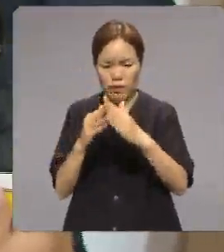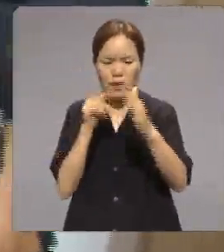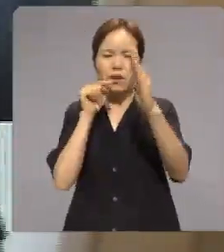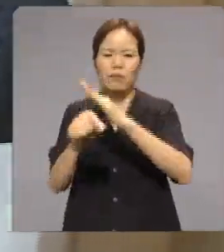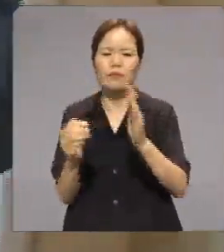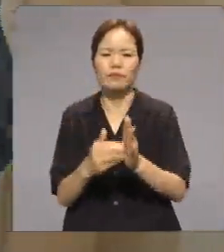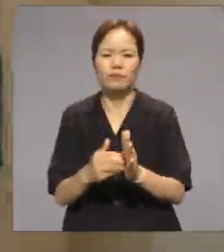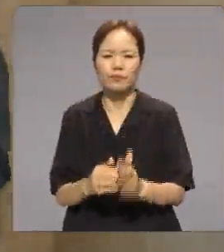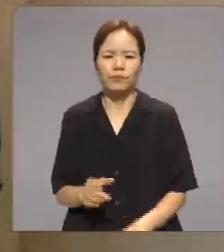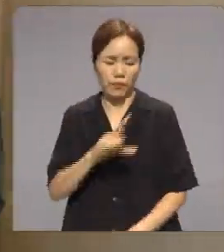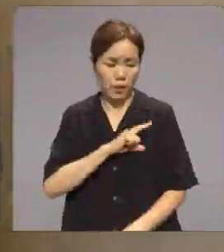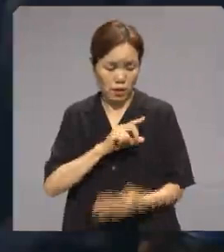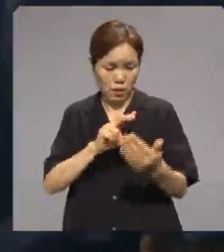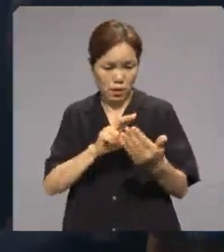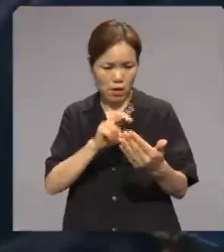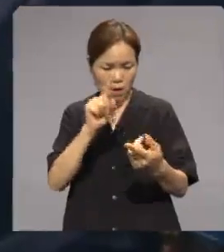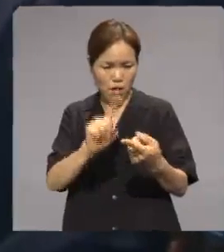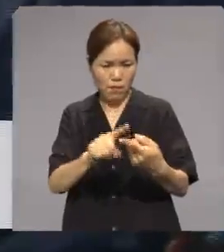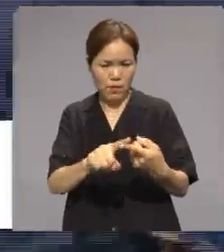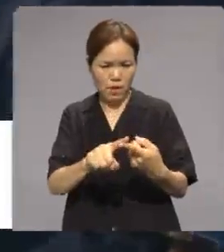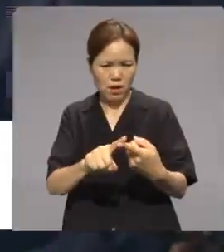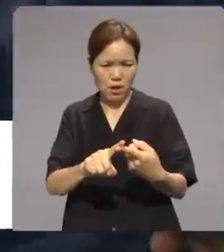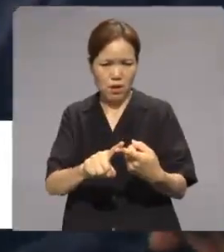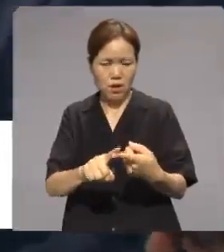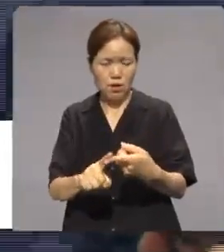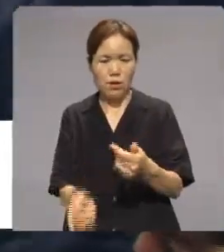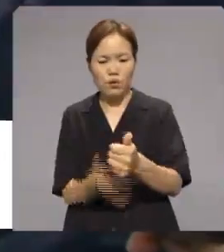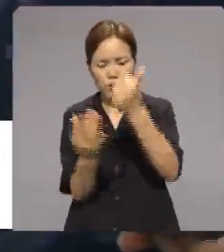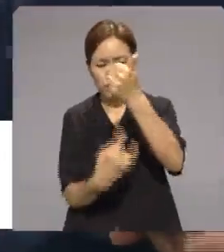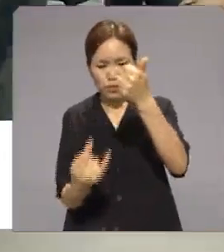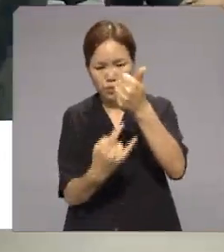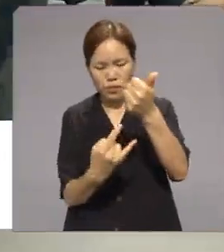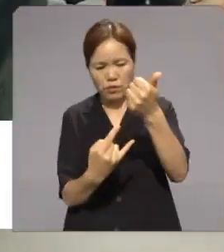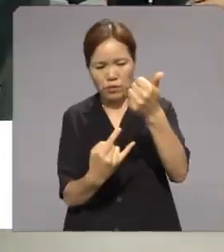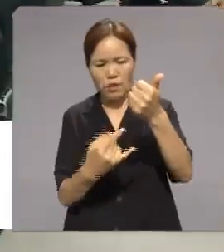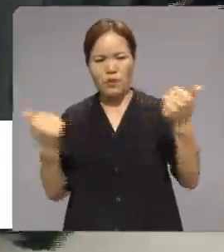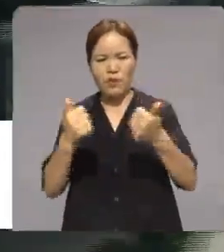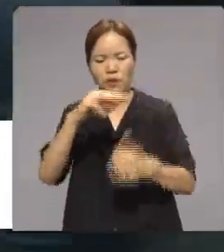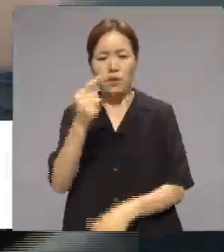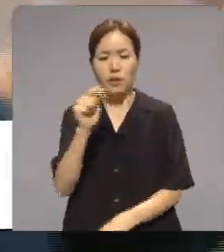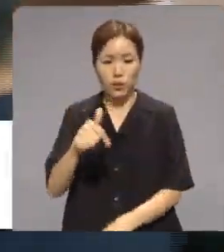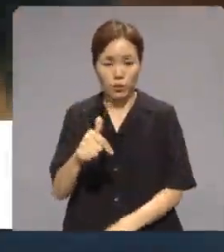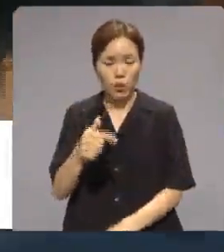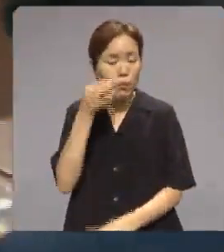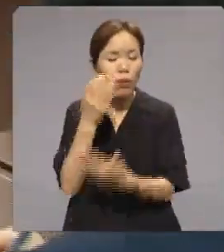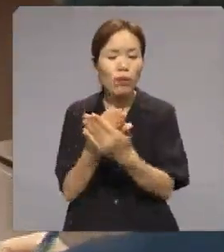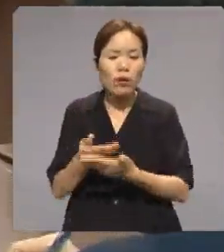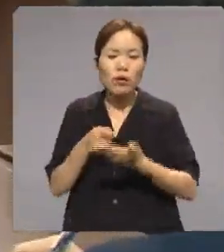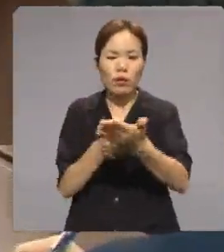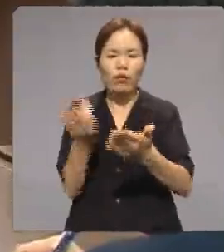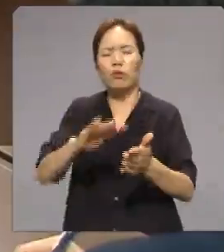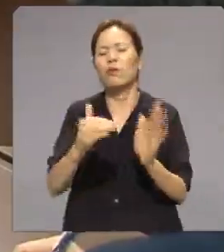찾았습니다 이름이 가려지지 않은 임원추천위원회 회의 열람 등을 요구했는데 기념 관측이 거부하며